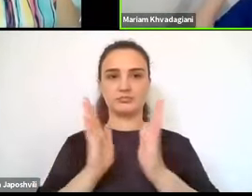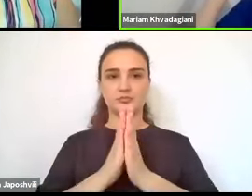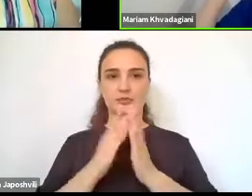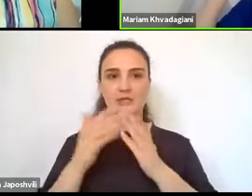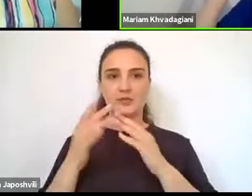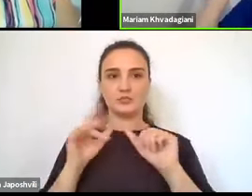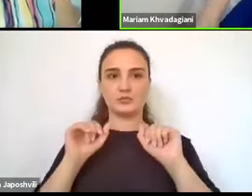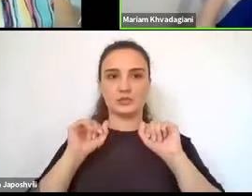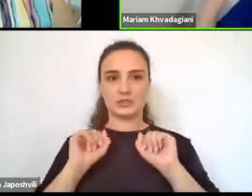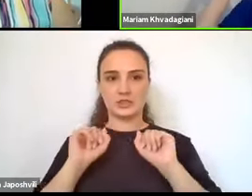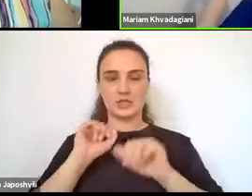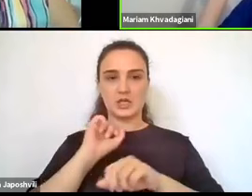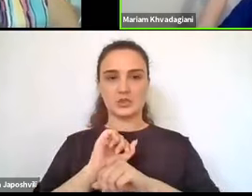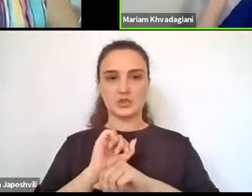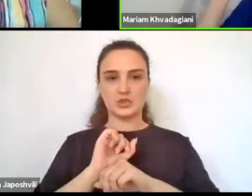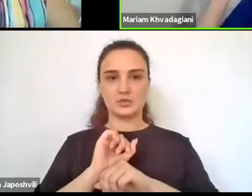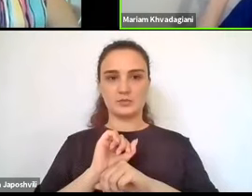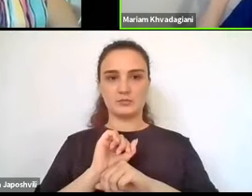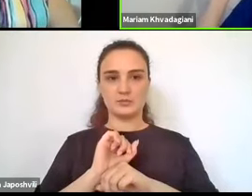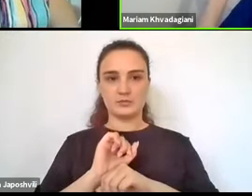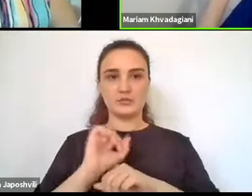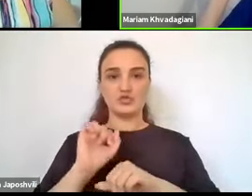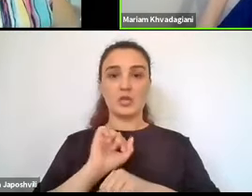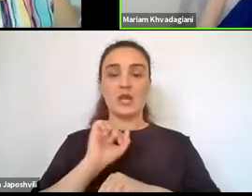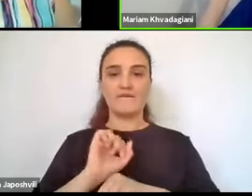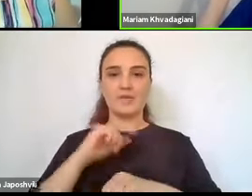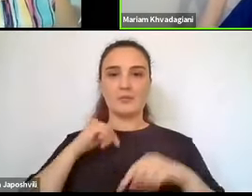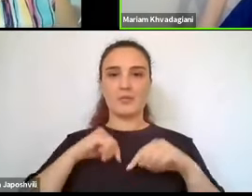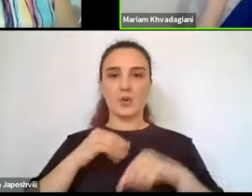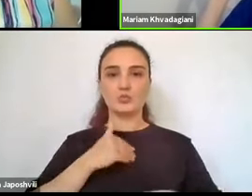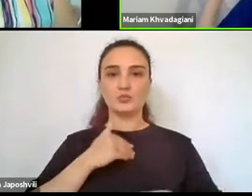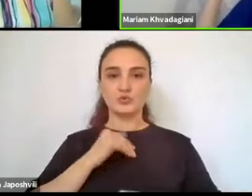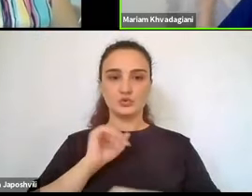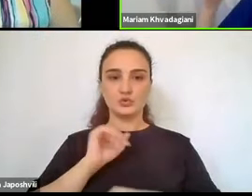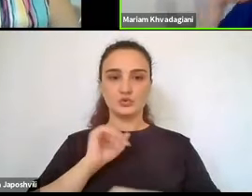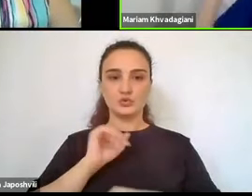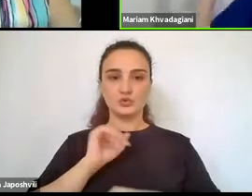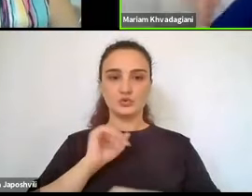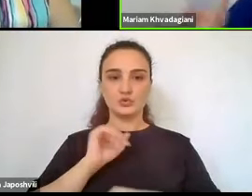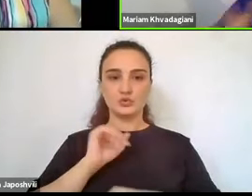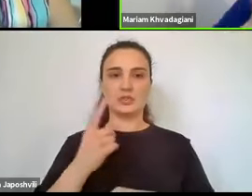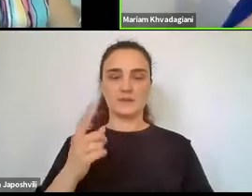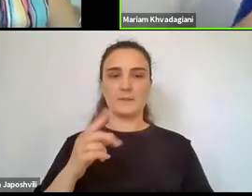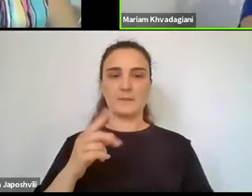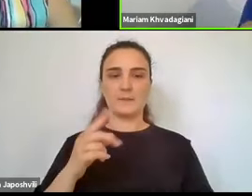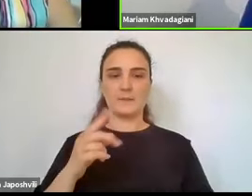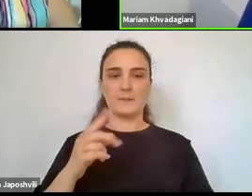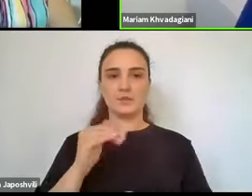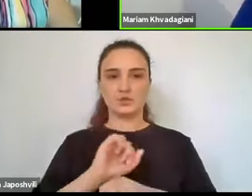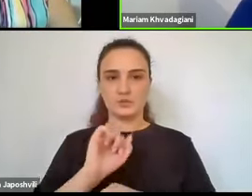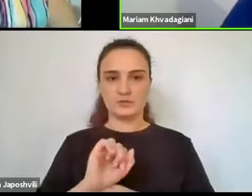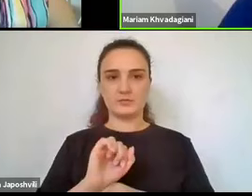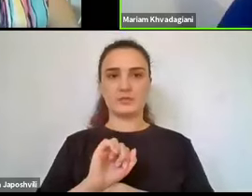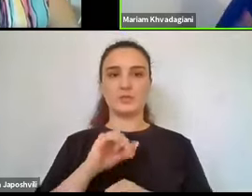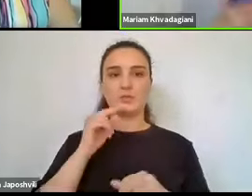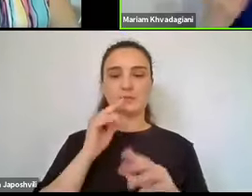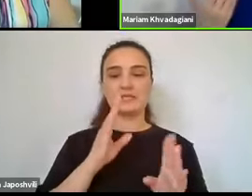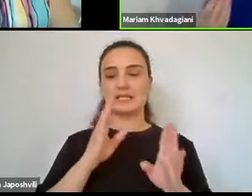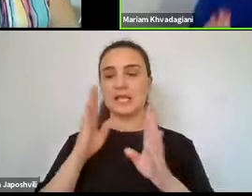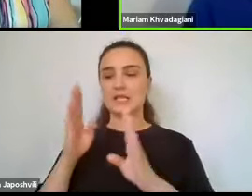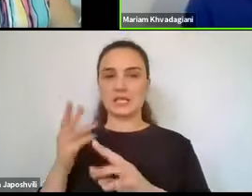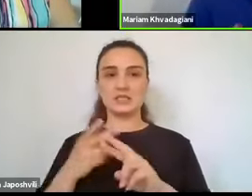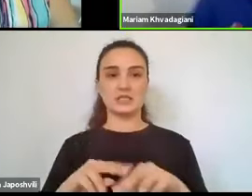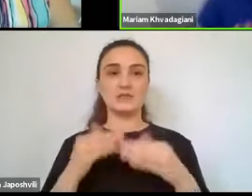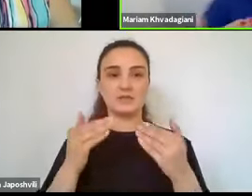ხელები უნდა გააჩეროს. ხო, იმპულსის შეკავება ეს არის ერთ-ერთი ყურადღების შეკავება გადატანისთვის